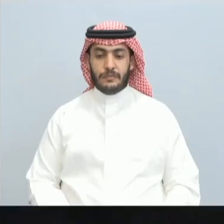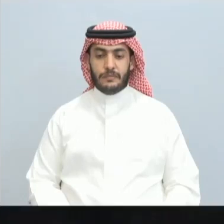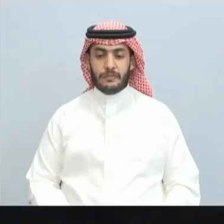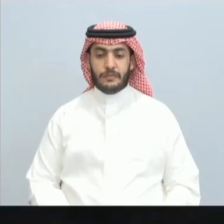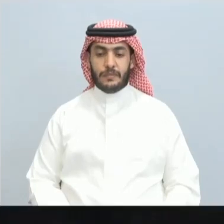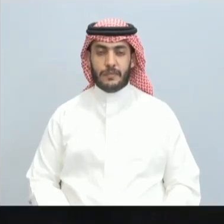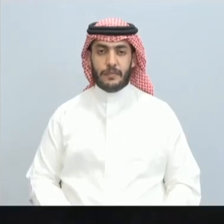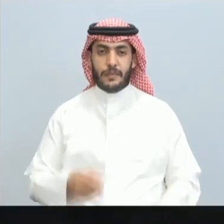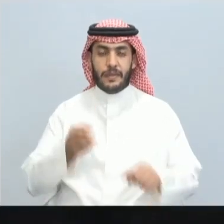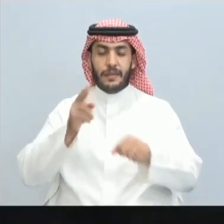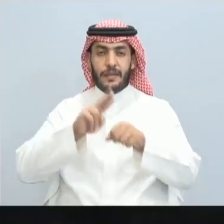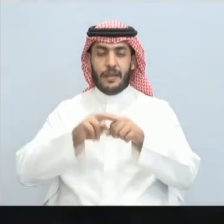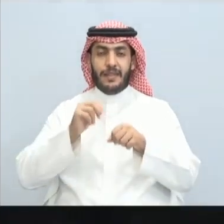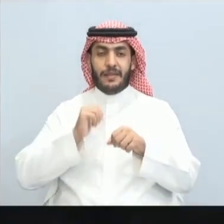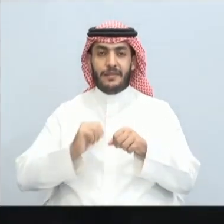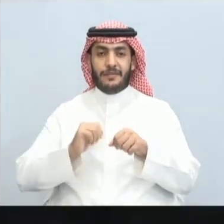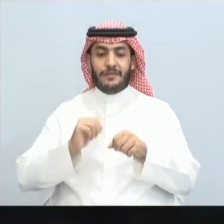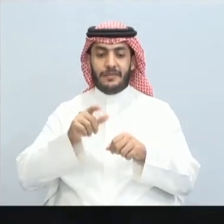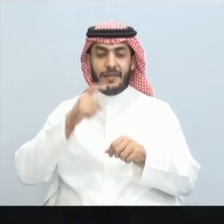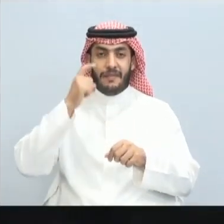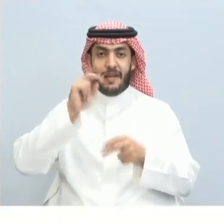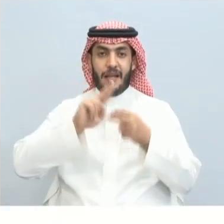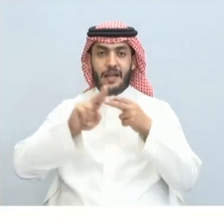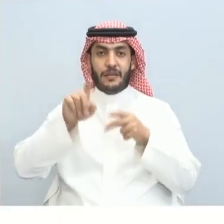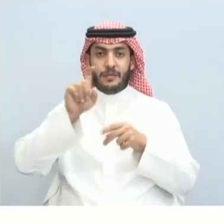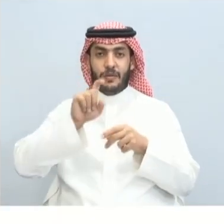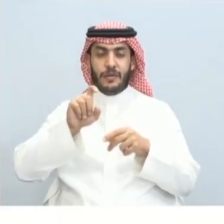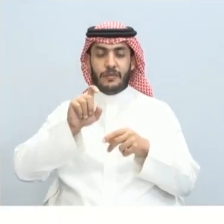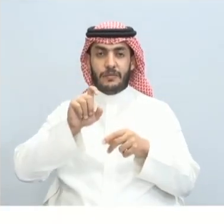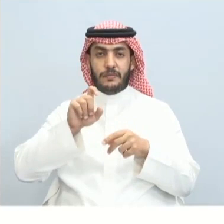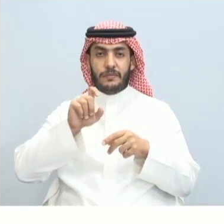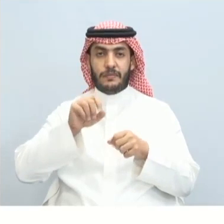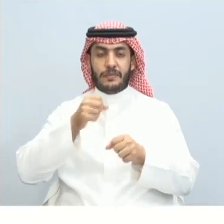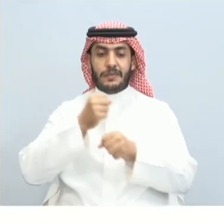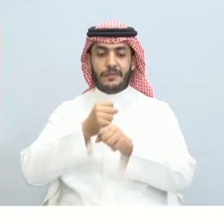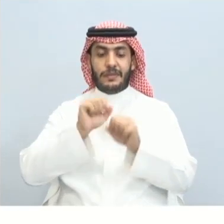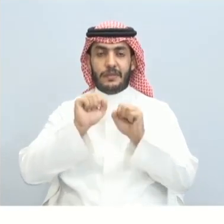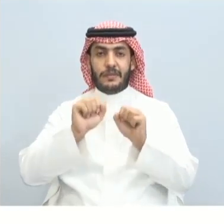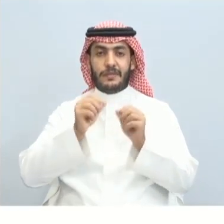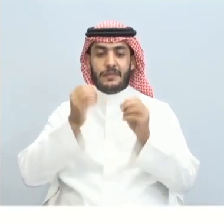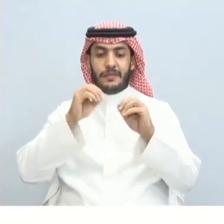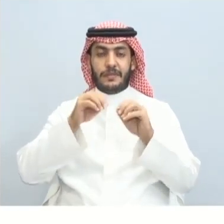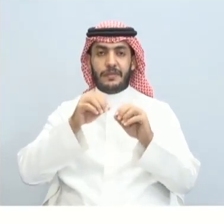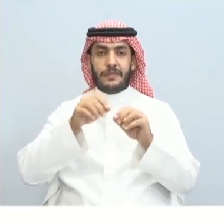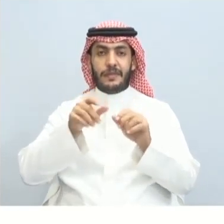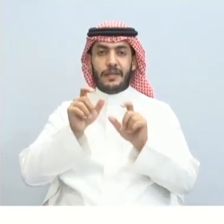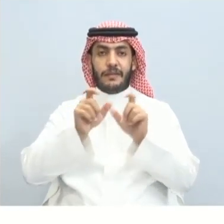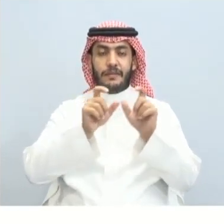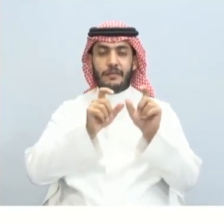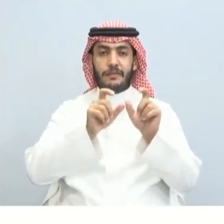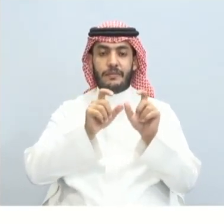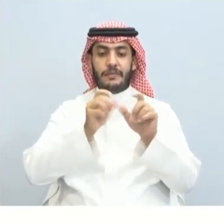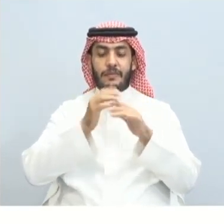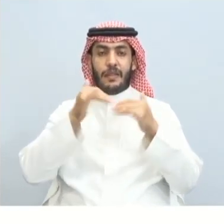الان نعود اليكم يا احبتي هل فكرتم في حل هذا السؤال نستعمل خاصيه او اكثر لاعاده كتابه هذه العباره